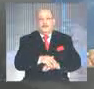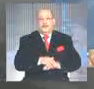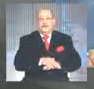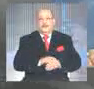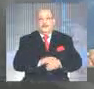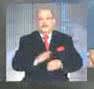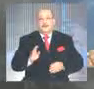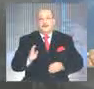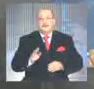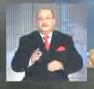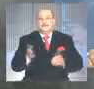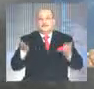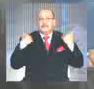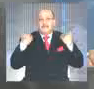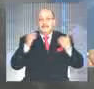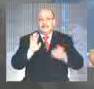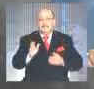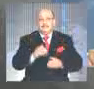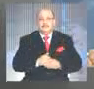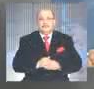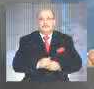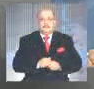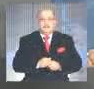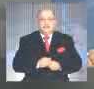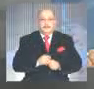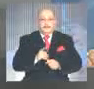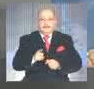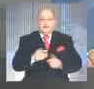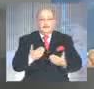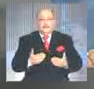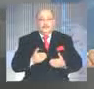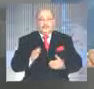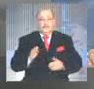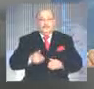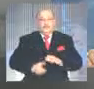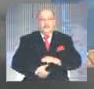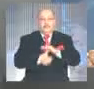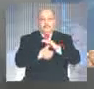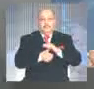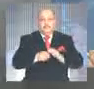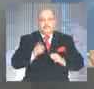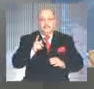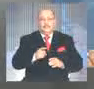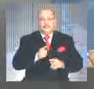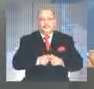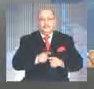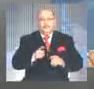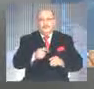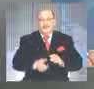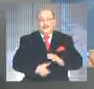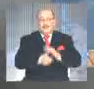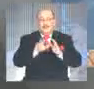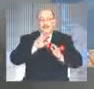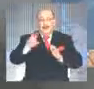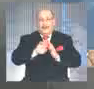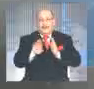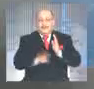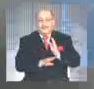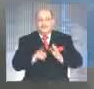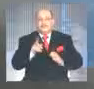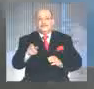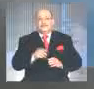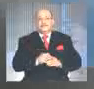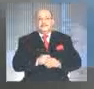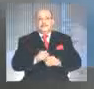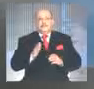مصفى بن جعفر أشرفا على موكب تأبين شهيد الوطن النقيب يوسف الدريدي الذي استشهد أمس بجبل الشعامبي أثناء